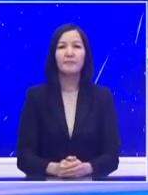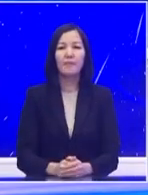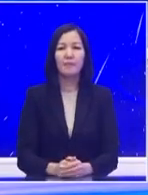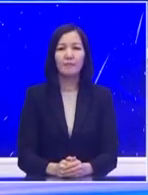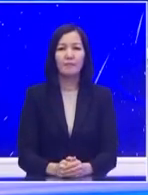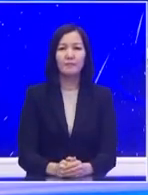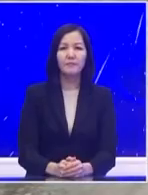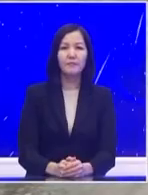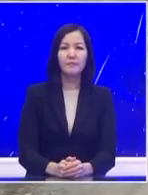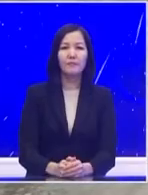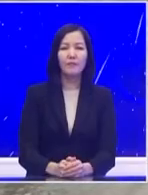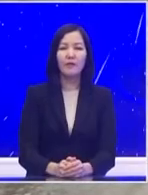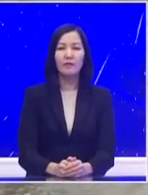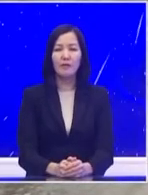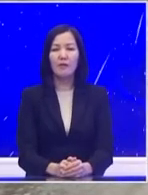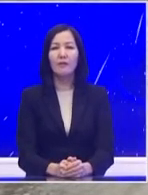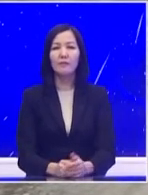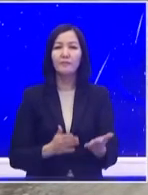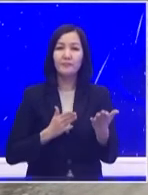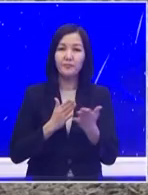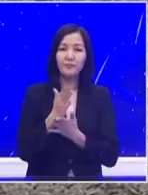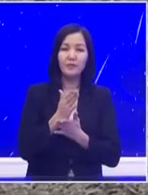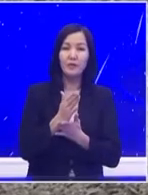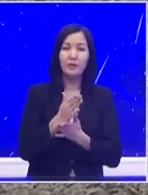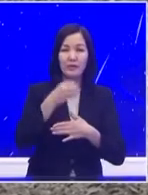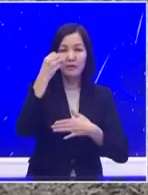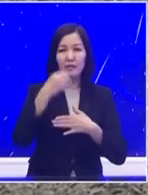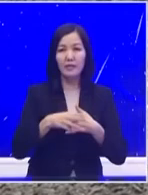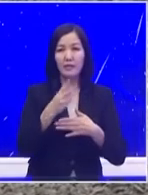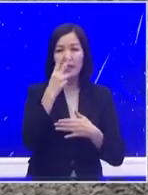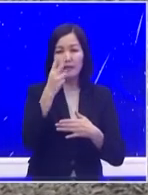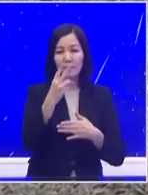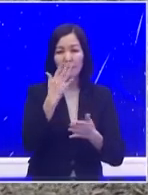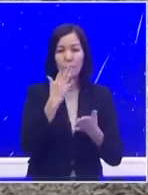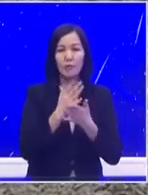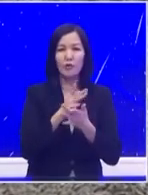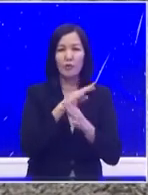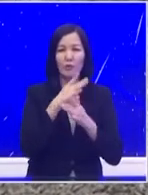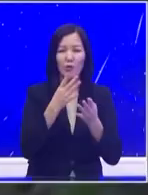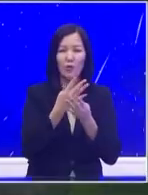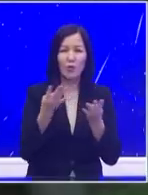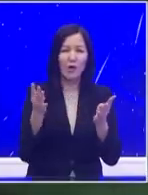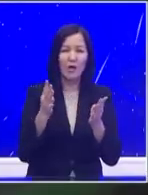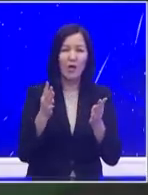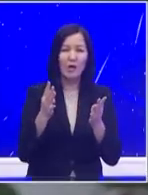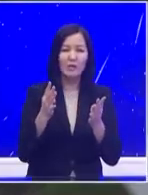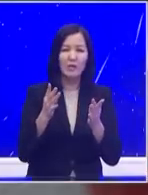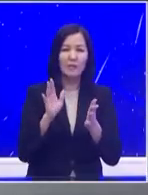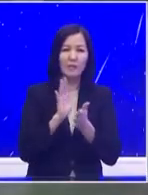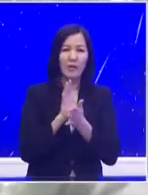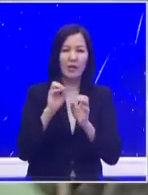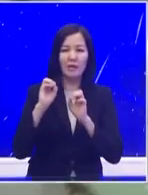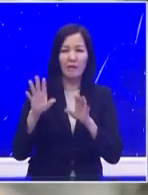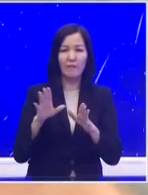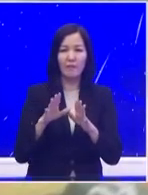месте. Уже при въезде в райцентр складывается весьма нелицеприятная картина. Куча полиэтиленовых пакетов, пластиковой и стеклянной